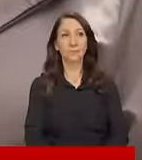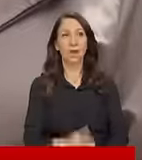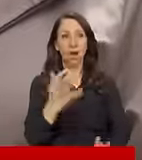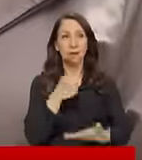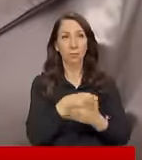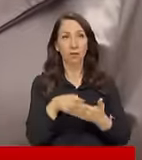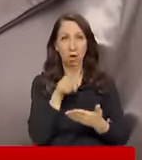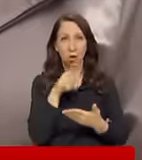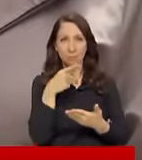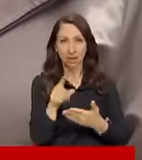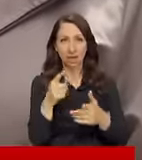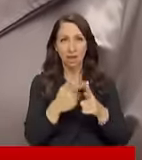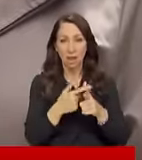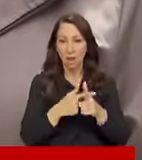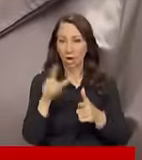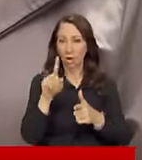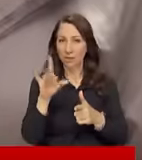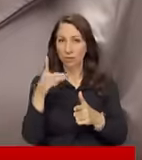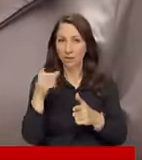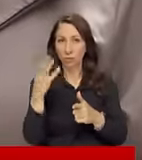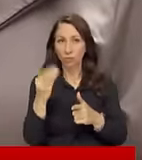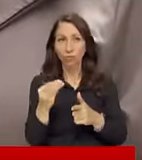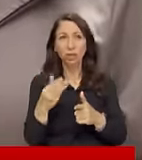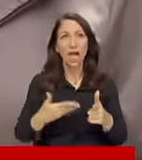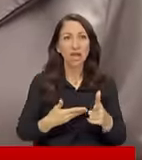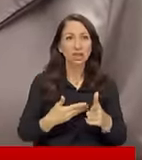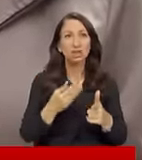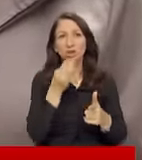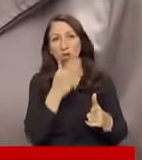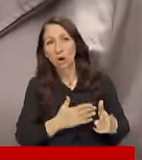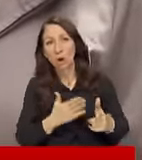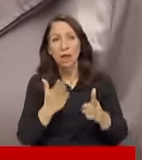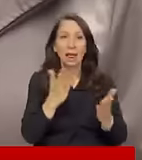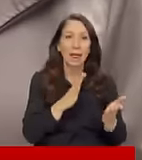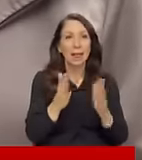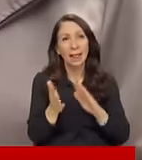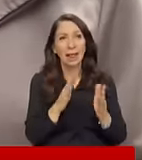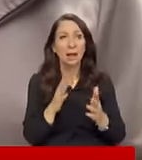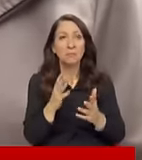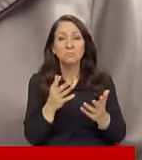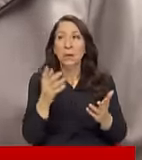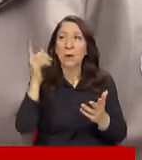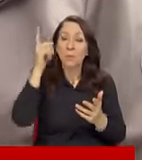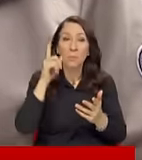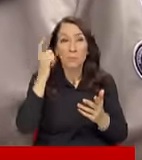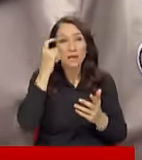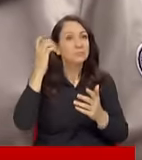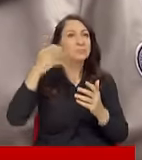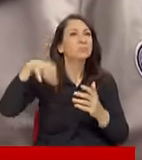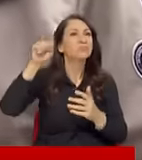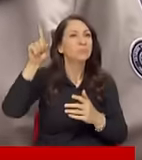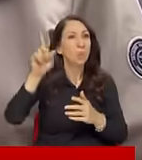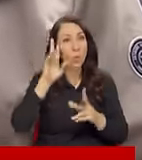Aldığımız maaş 10 bin lira. Kiralar 10-15 bin lira olmuş. Yarı aç yarı tok yaşıyoruz. Bilmiyorum başımızdakiler uyuyor mu veya